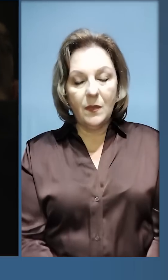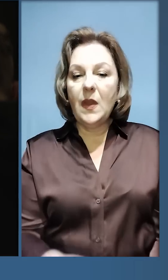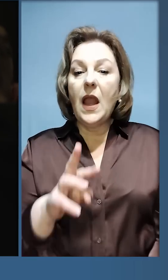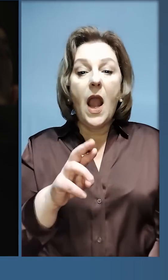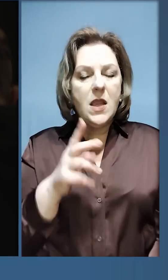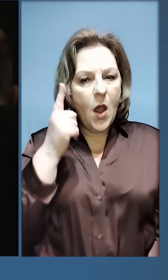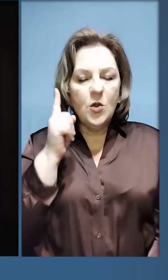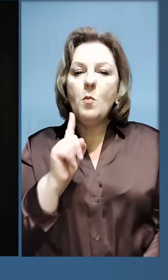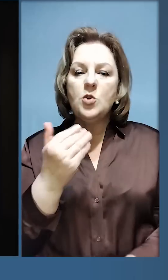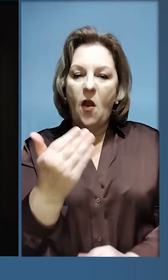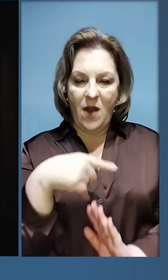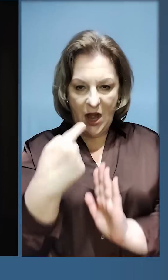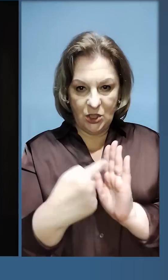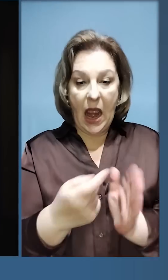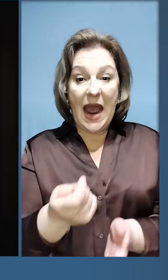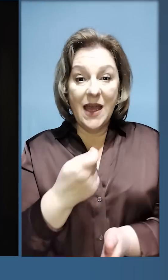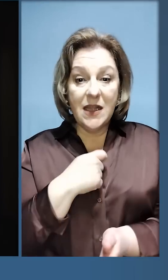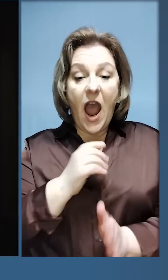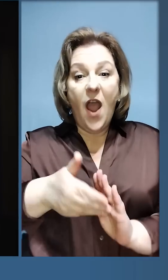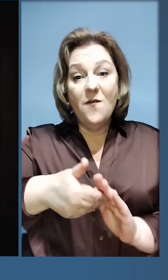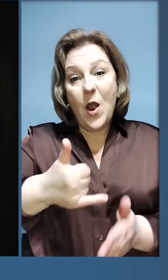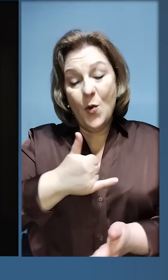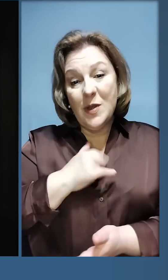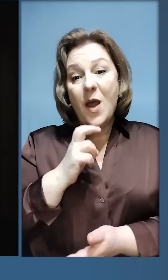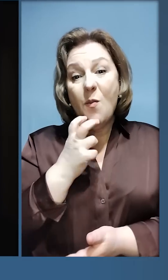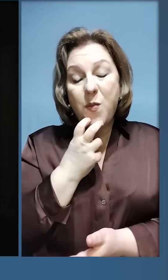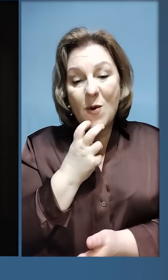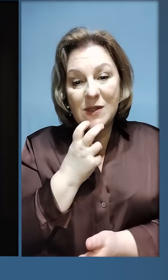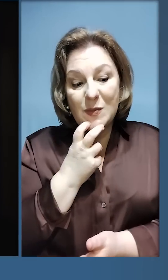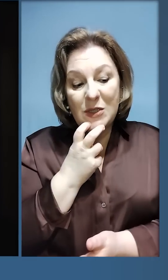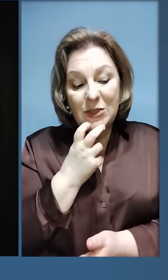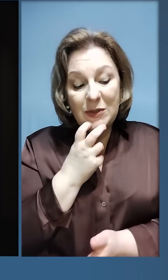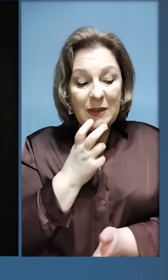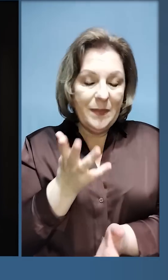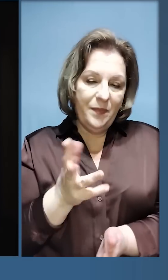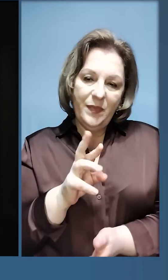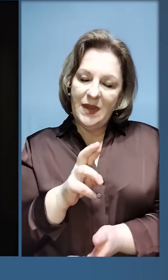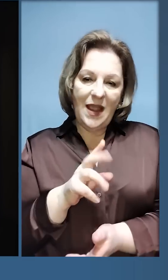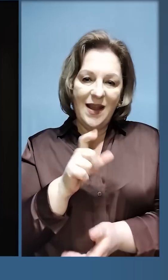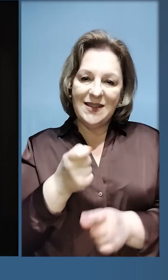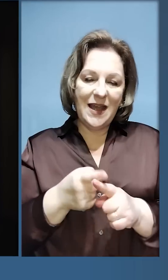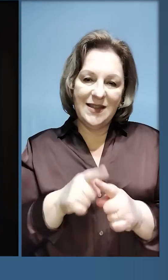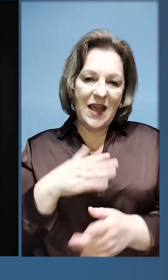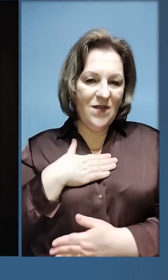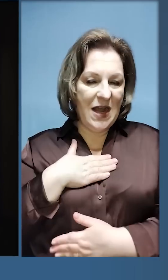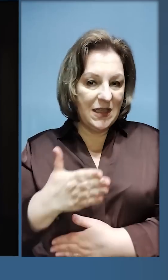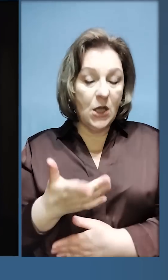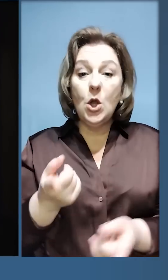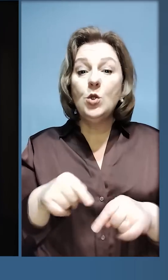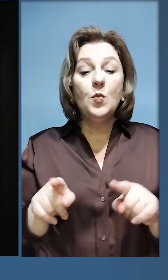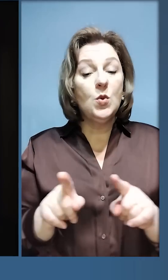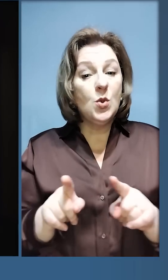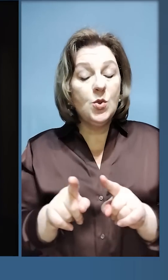you had? Я думаю, те, що ваше запитання викликає у мене посмішку, я вам за це